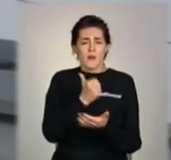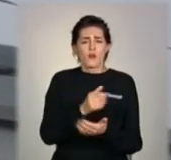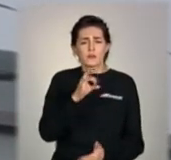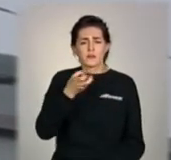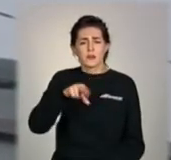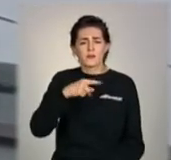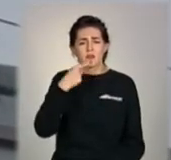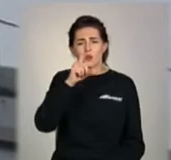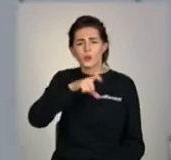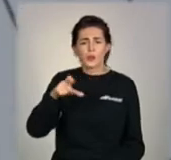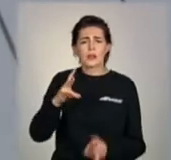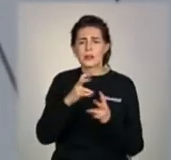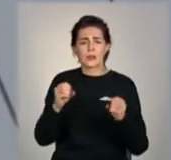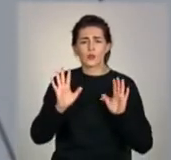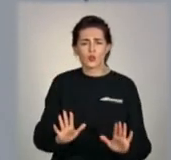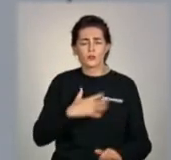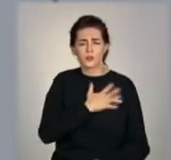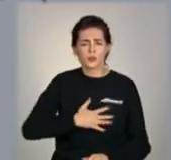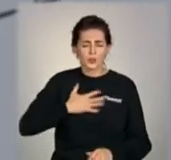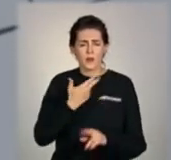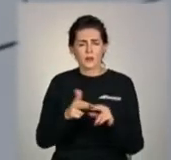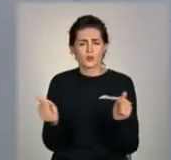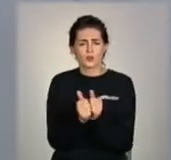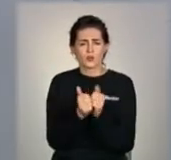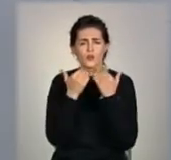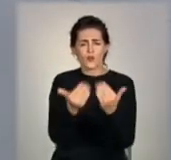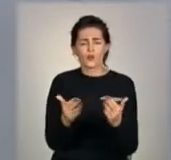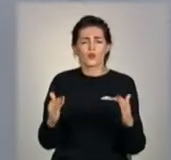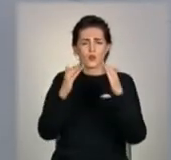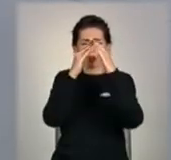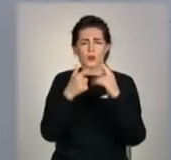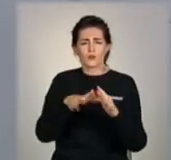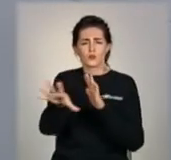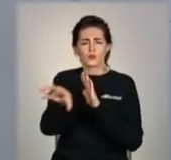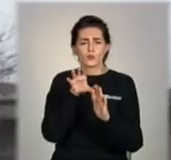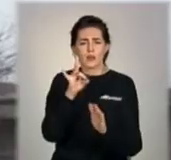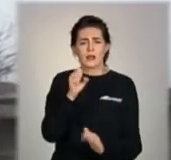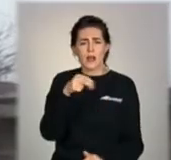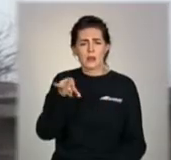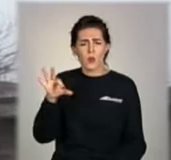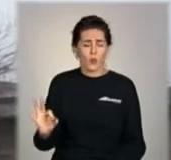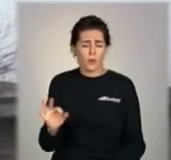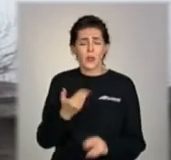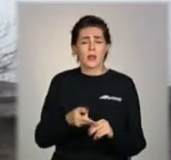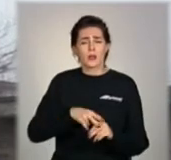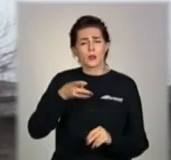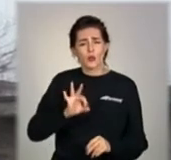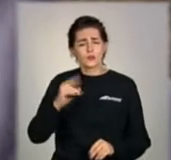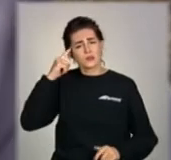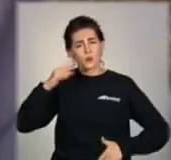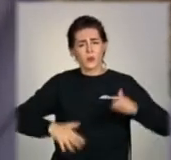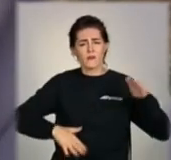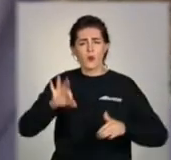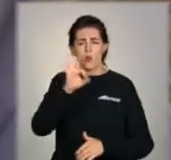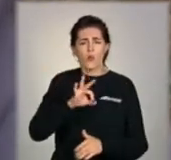зазначає, мешканці не тільки схвильовані появою по сусідству з їхніми домами джерела радіохвиль, але й сумніваються